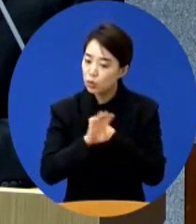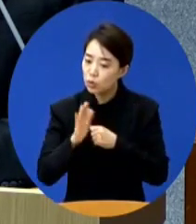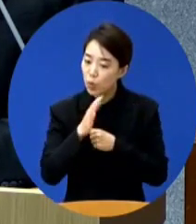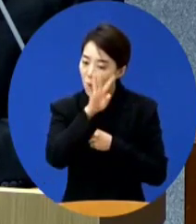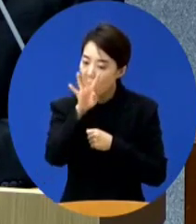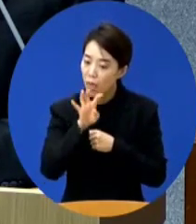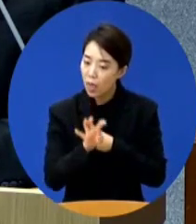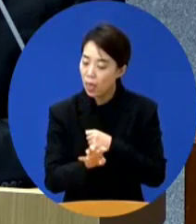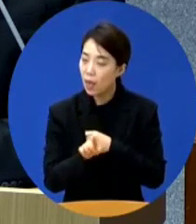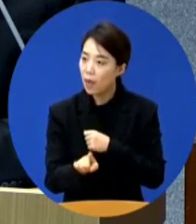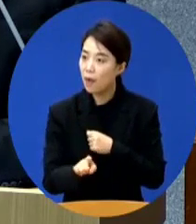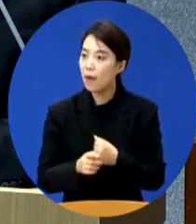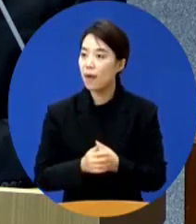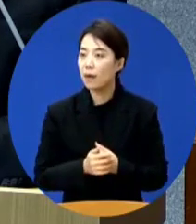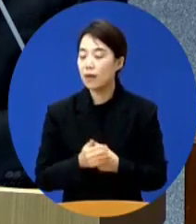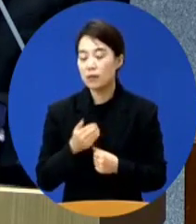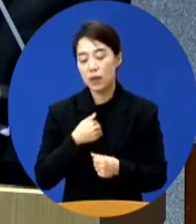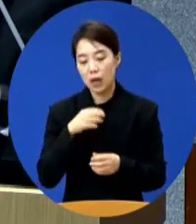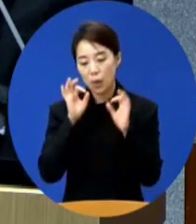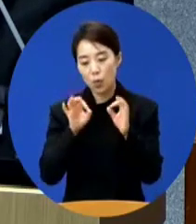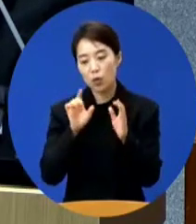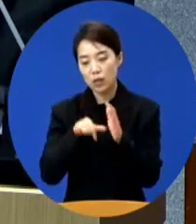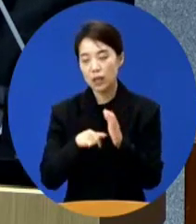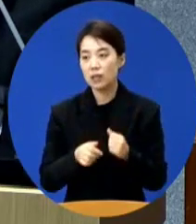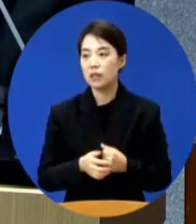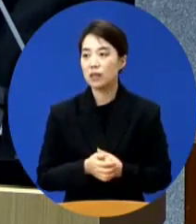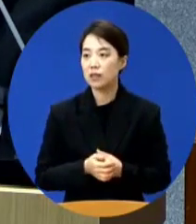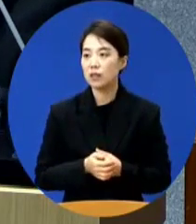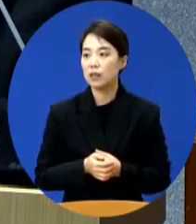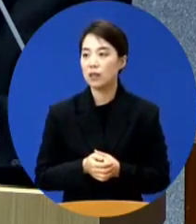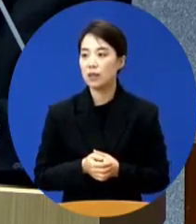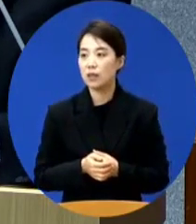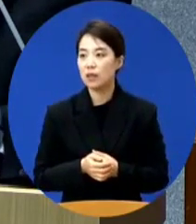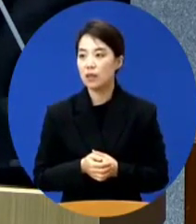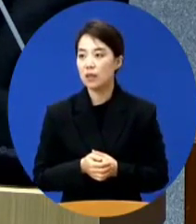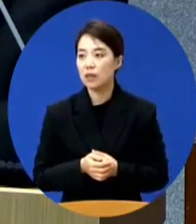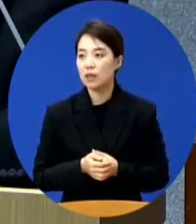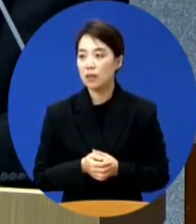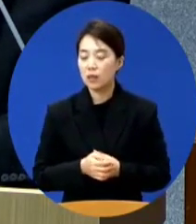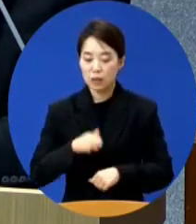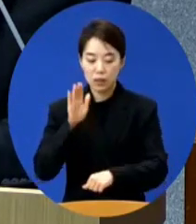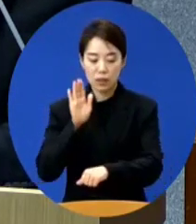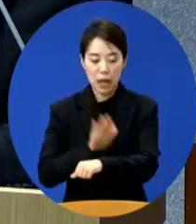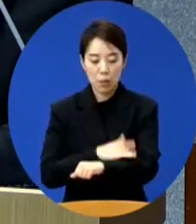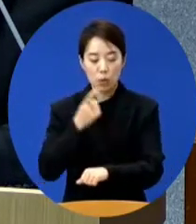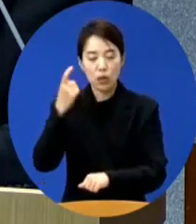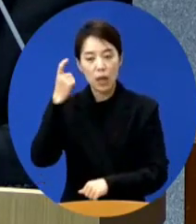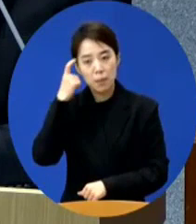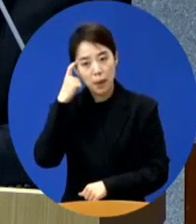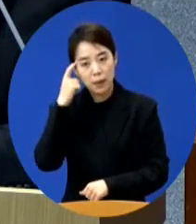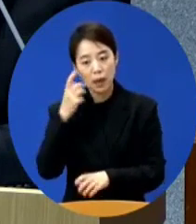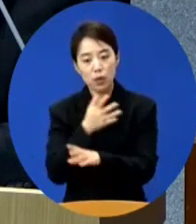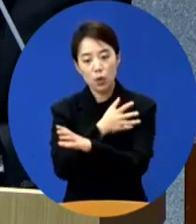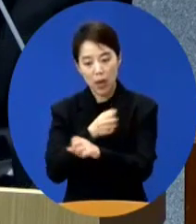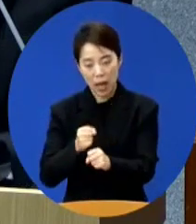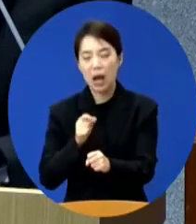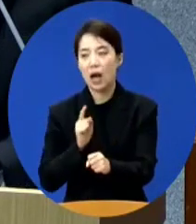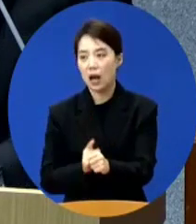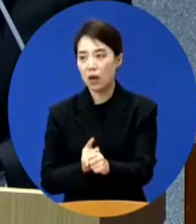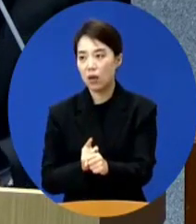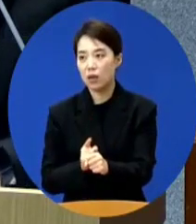되는가. 이게 제가 볼 때는 이 아마 잘못된 판단으로 이 계약을